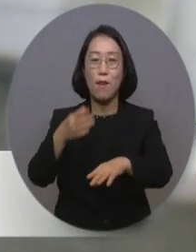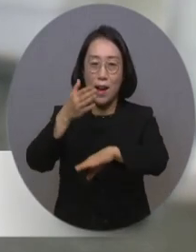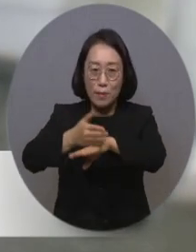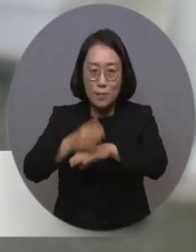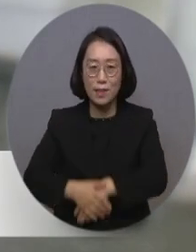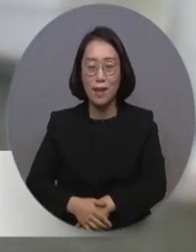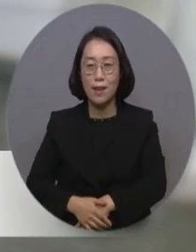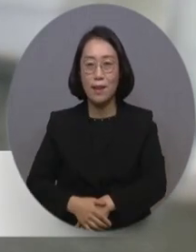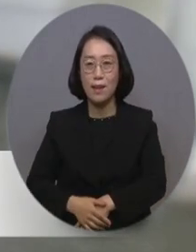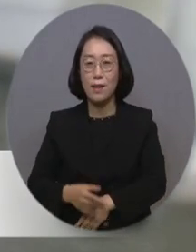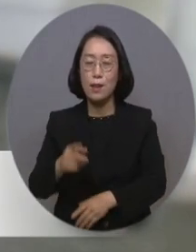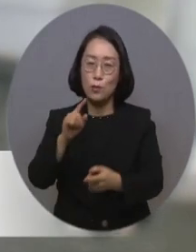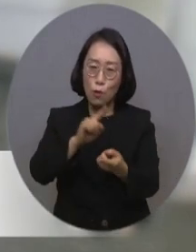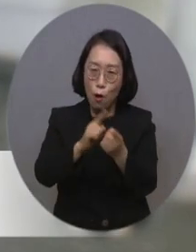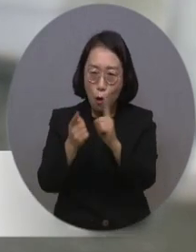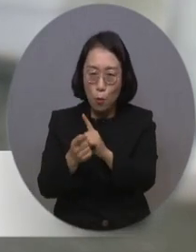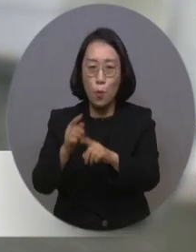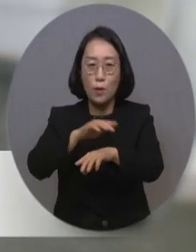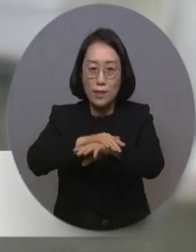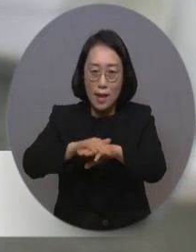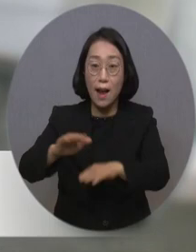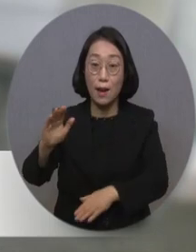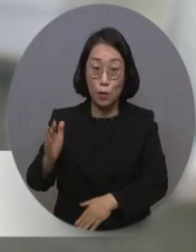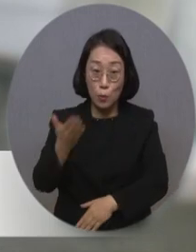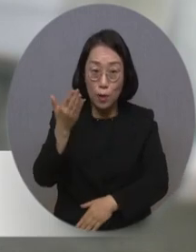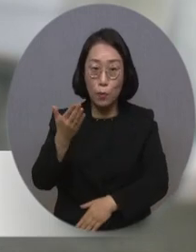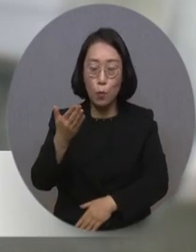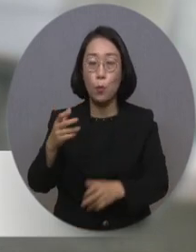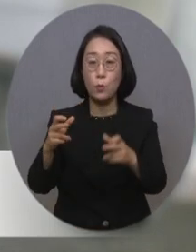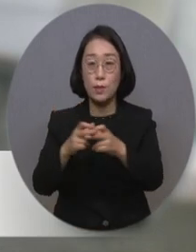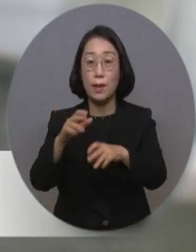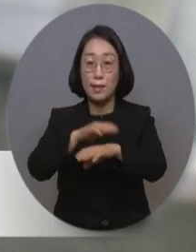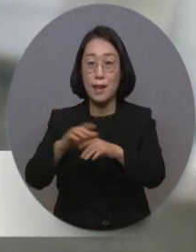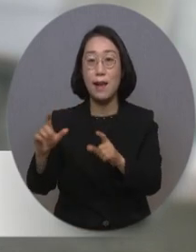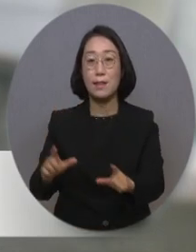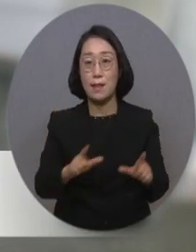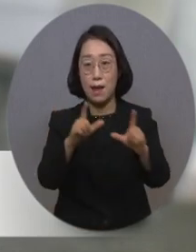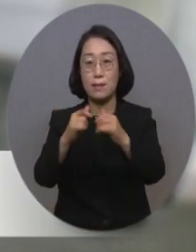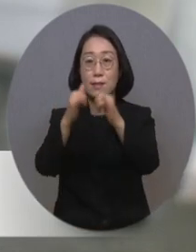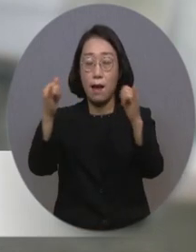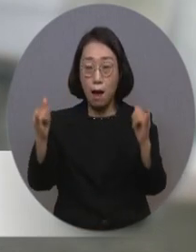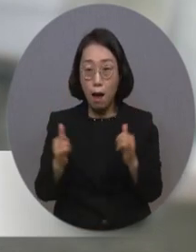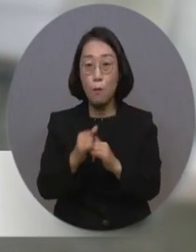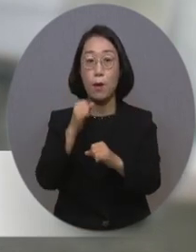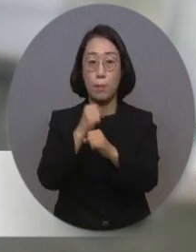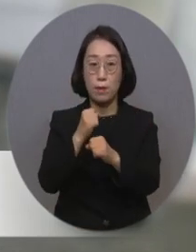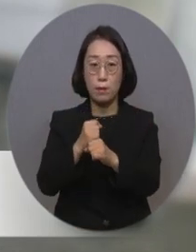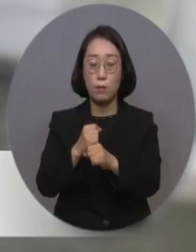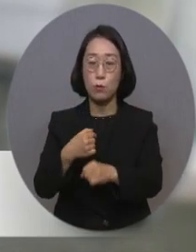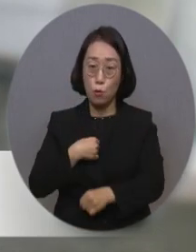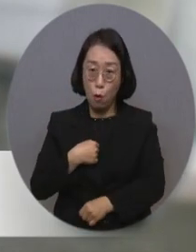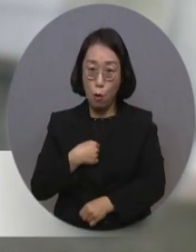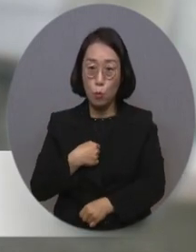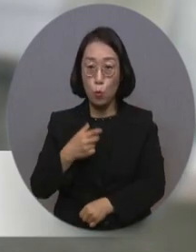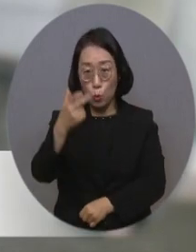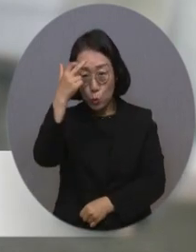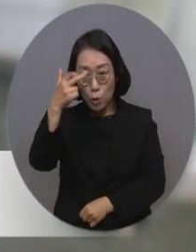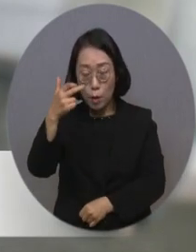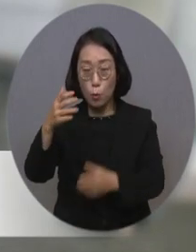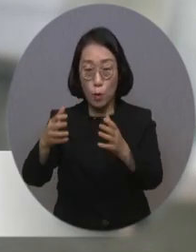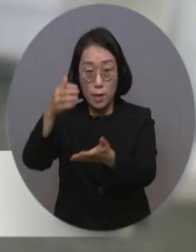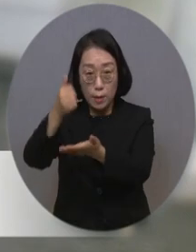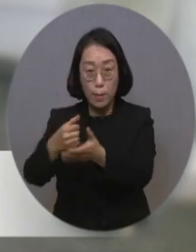이렇게 해서 양자가 상생하고 또 나아가 장애인이 잘 사는 사회를 만드는데 저와 또 최교계단 힘을